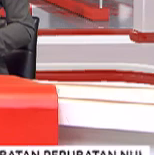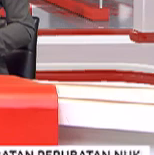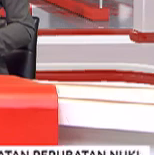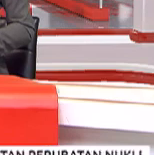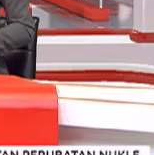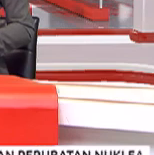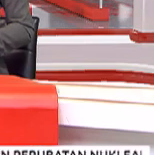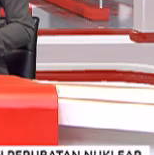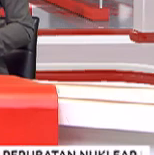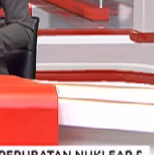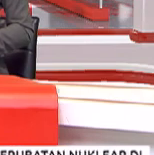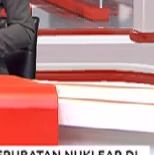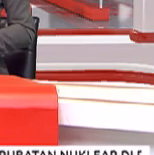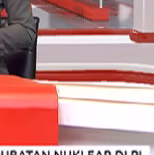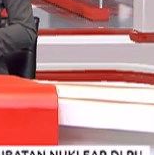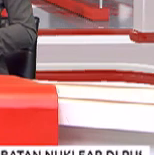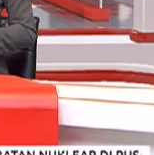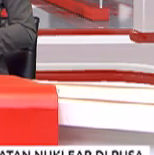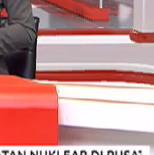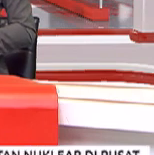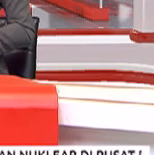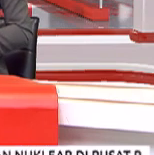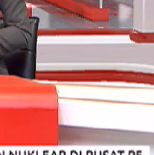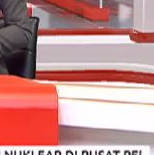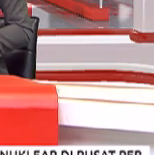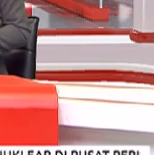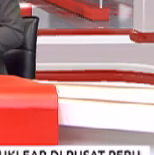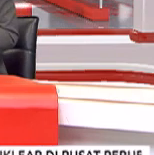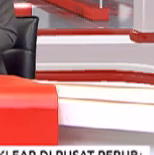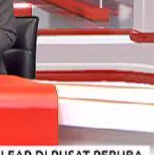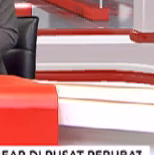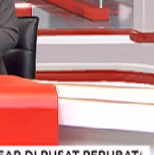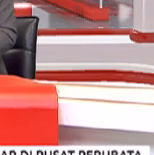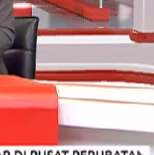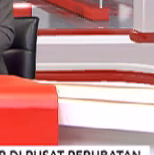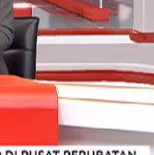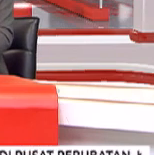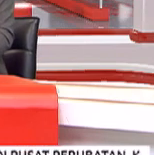RTM untuk perkembangan terkini berita tempatan dan luar negara. Assalamualaikum. Salam sejahtera.